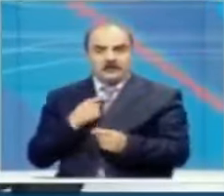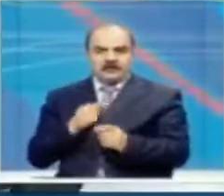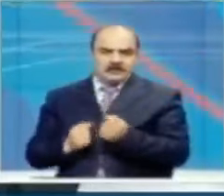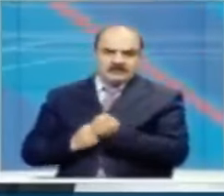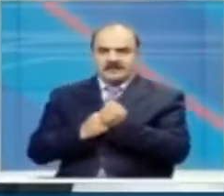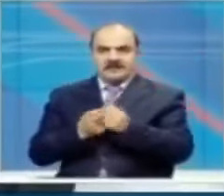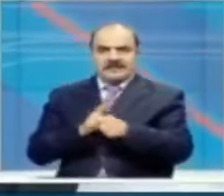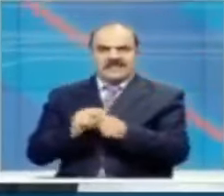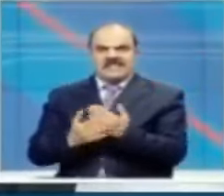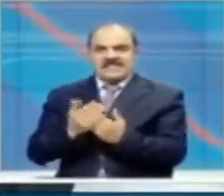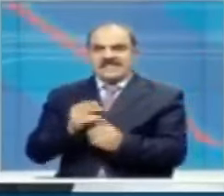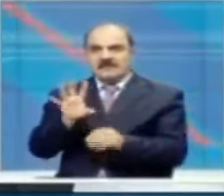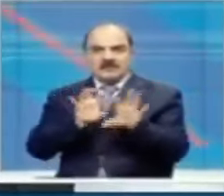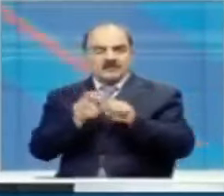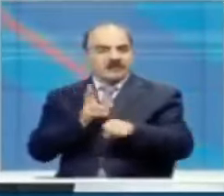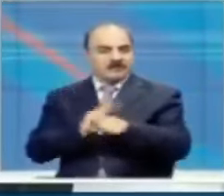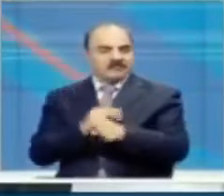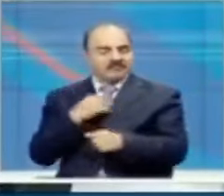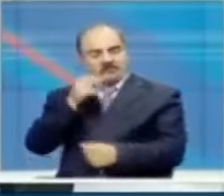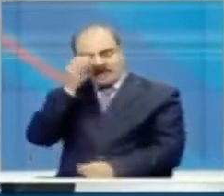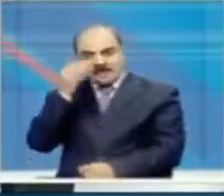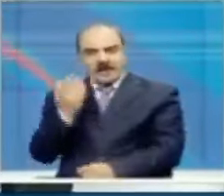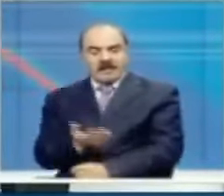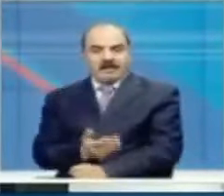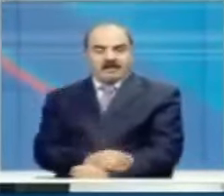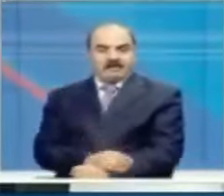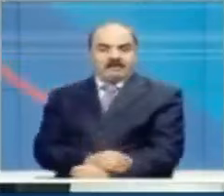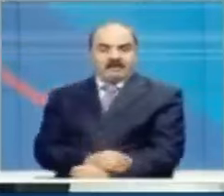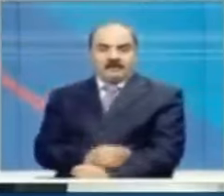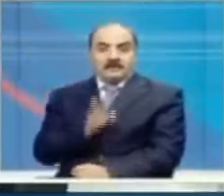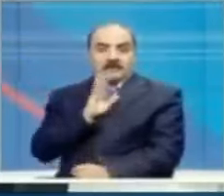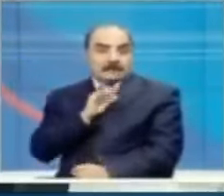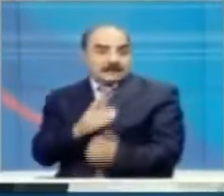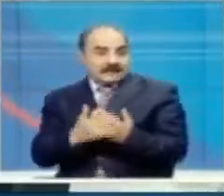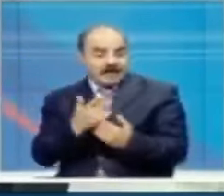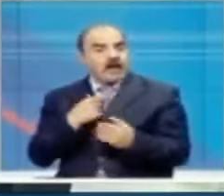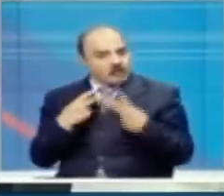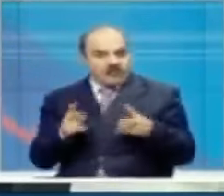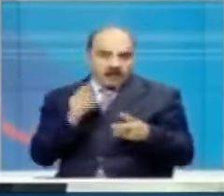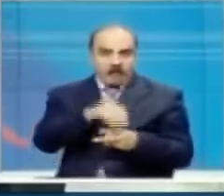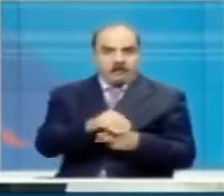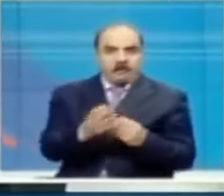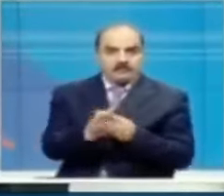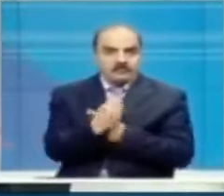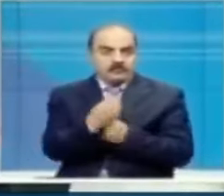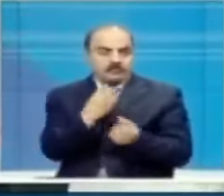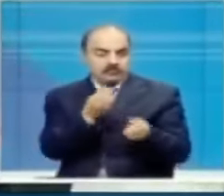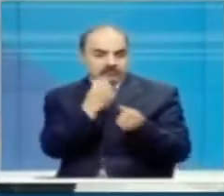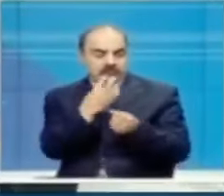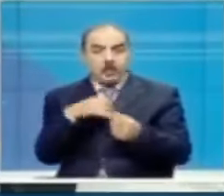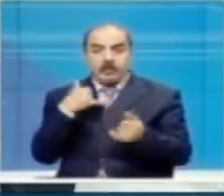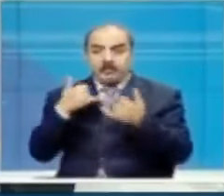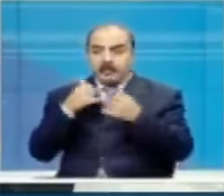ماسترز بيبقى في سبورت ان احنا لو اي كورسات جديده فتحت مثلا بتقدمها وزاره